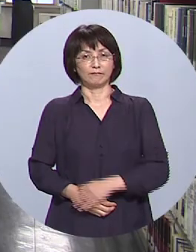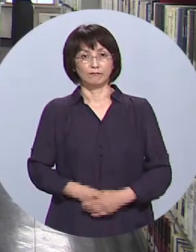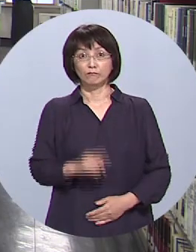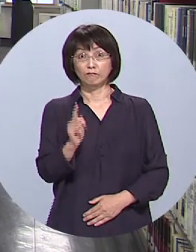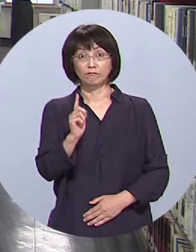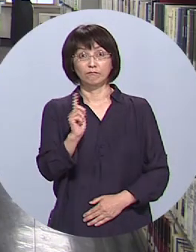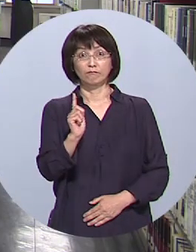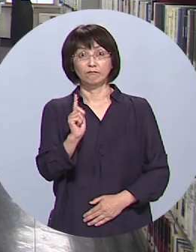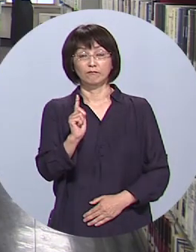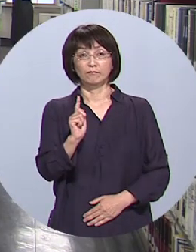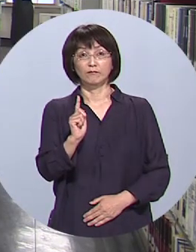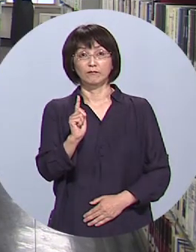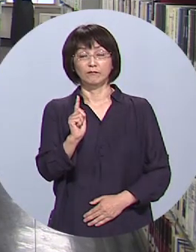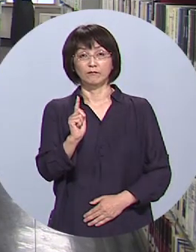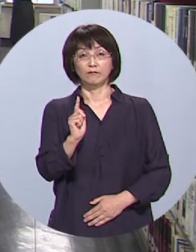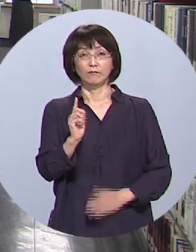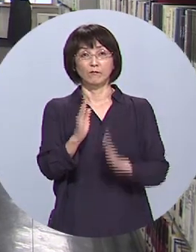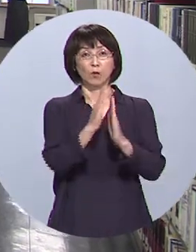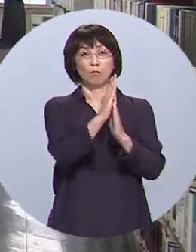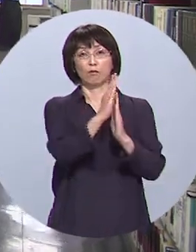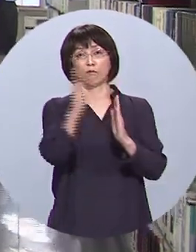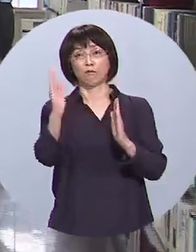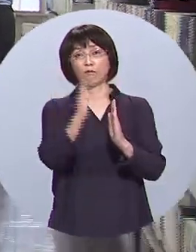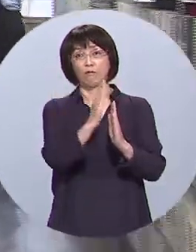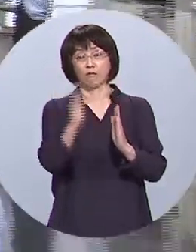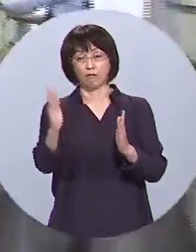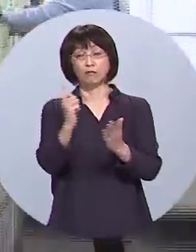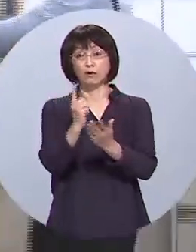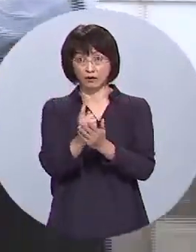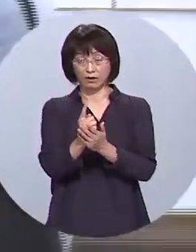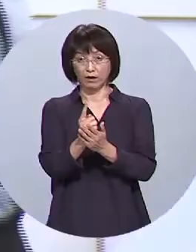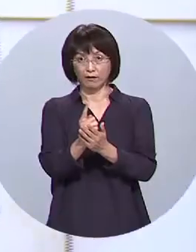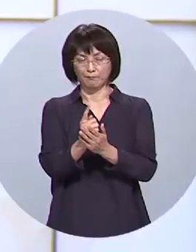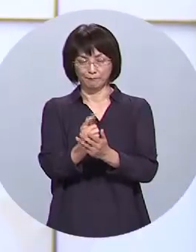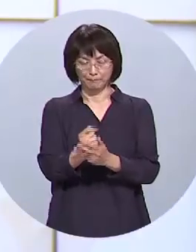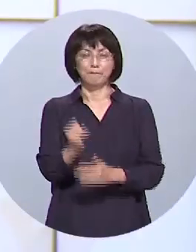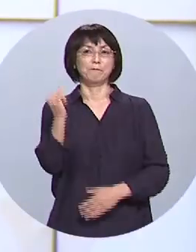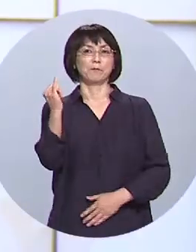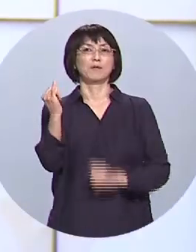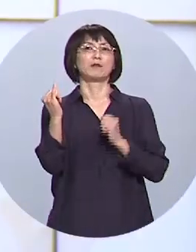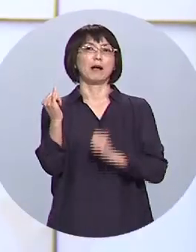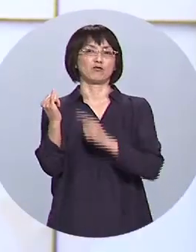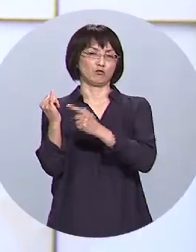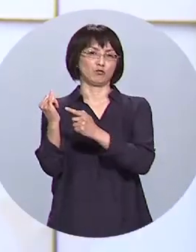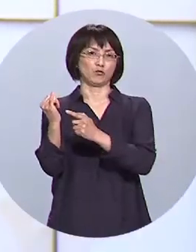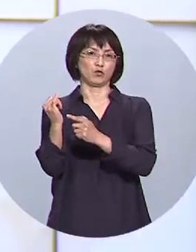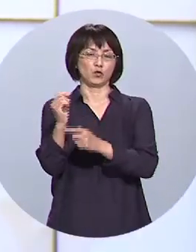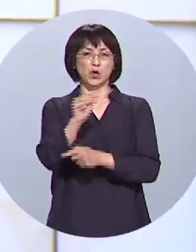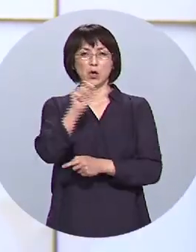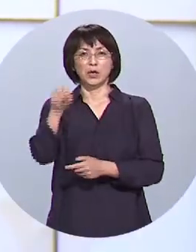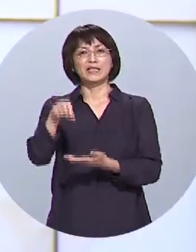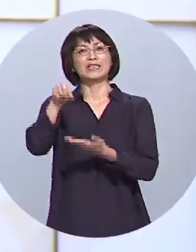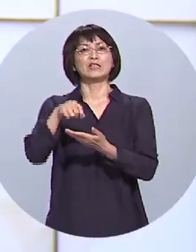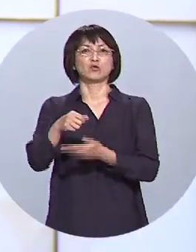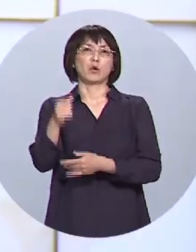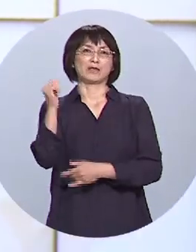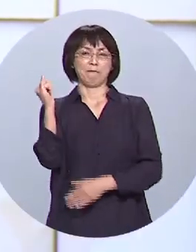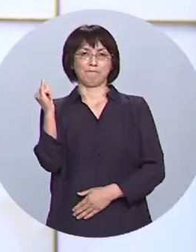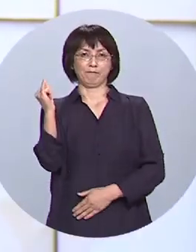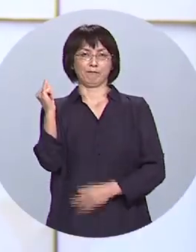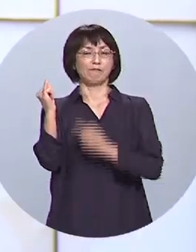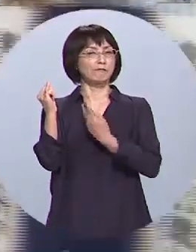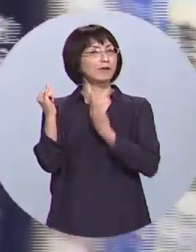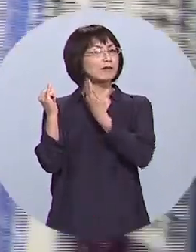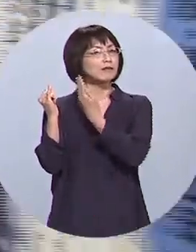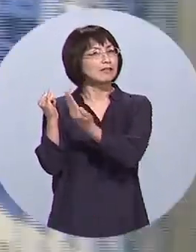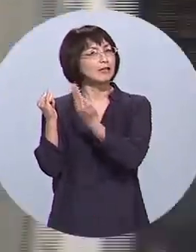なんですか、ただ広い感じです。 そうですね、広い映像ですけど、はい、この方です。よく見てください。司書さんなんですが、はいはい、司書さんに声をか